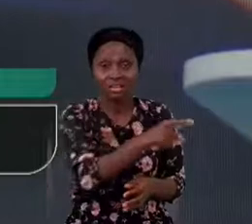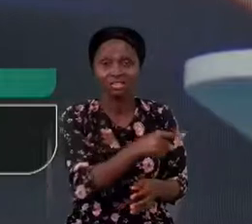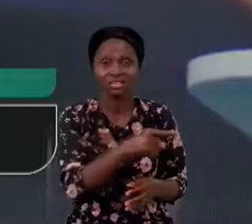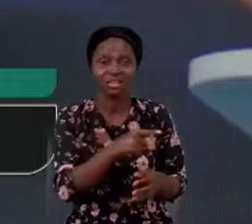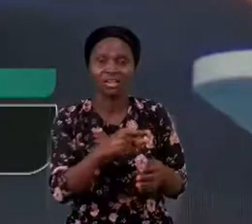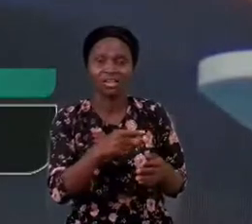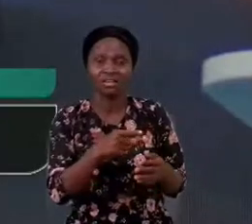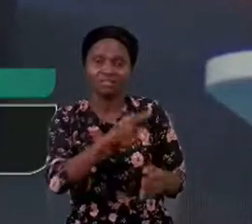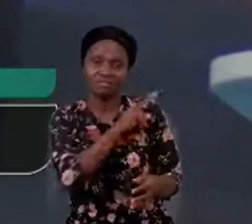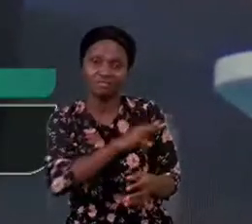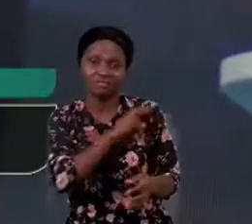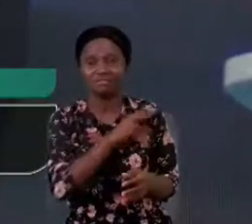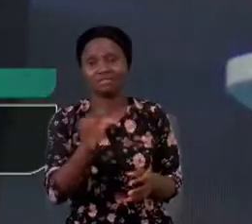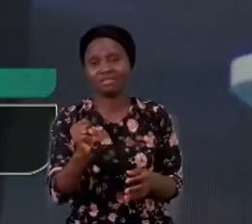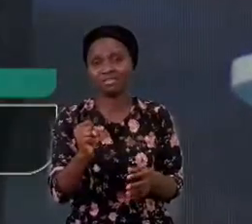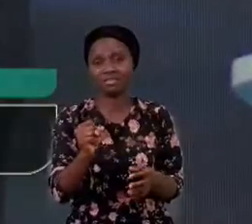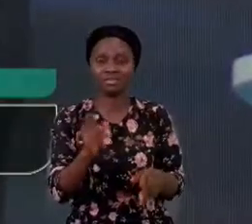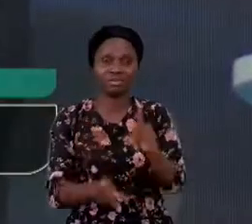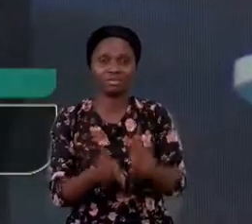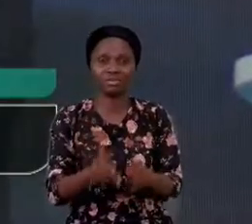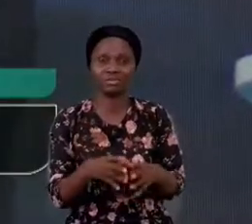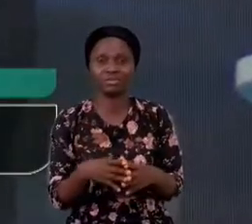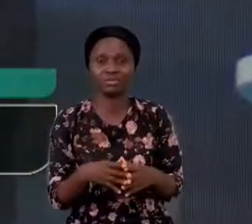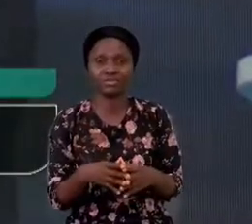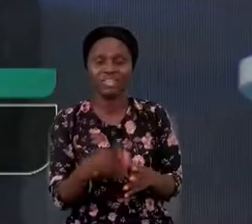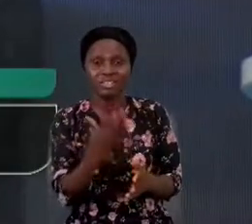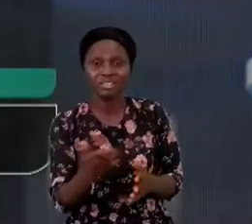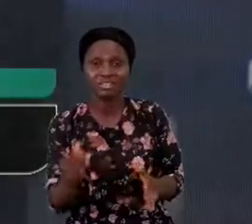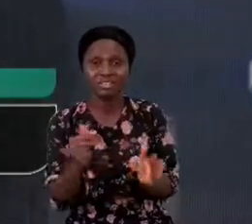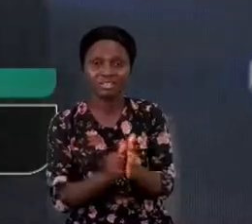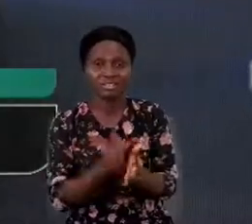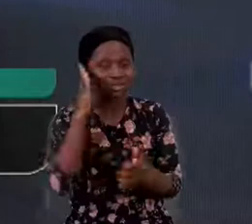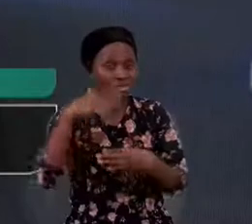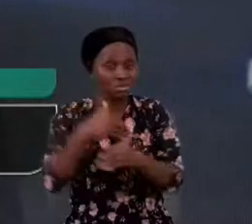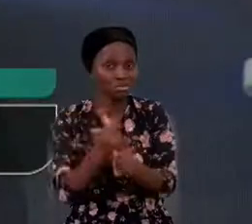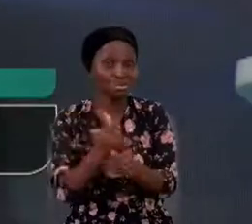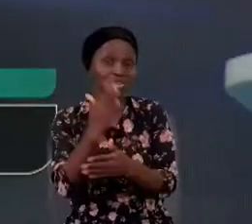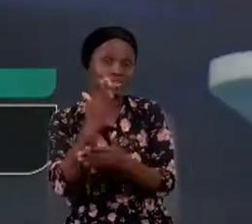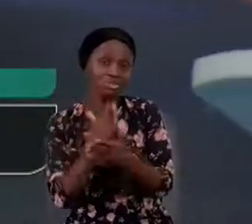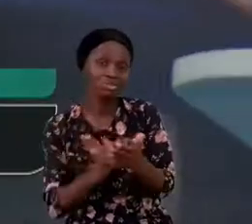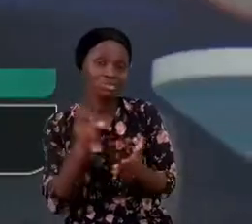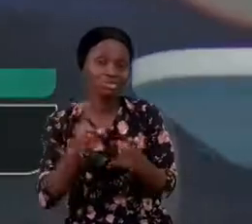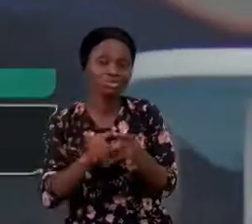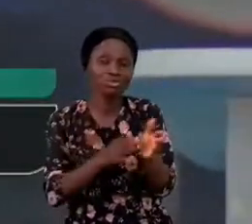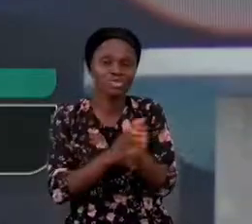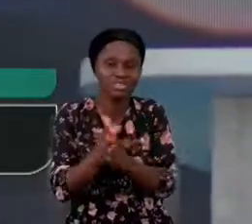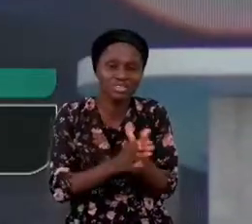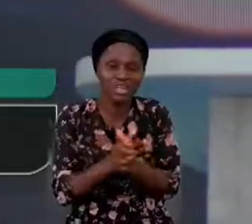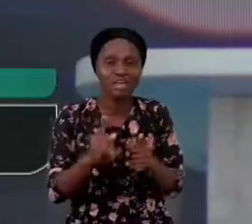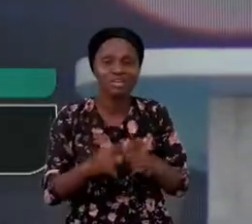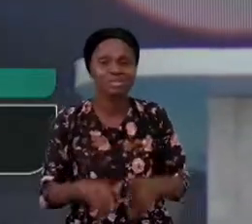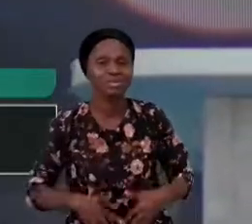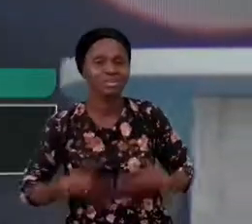qui aideront une personne à désirer à vivre. Oh, je veux venir en classe le lendemain parce que mon ami,